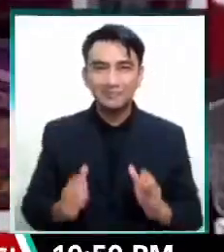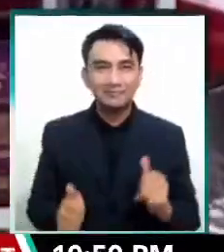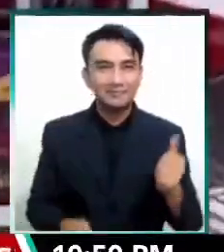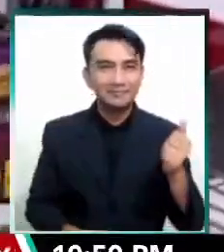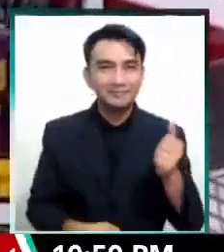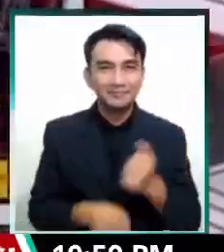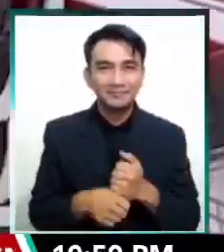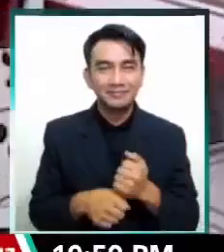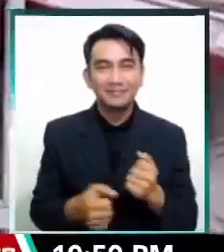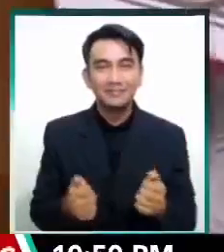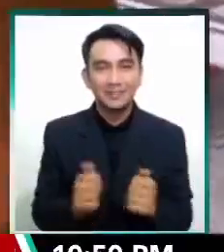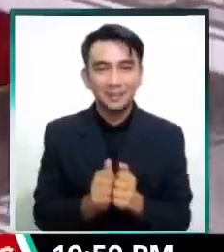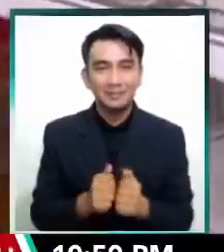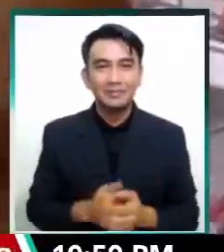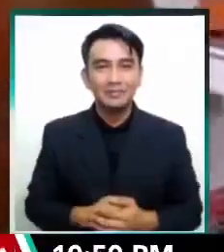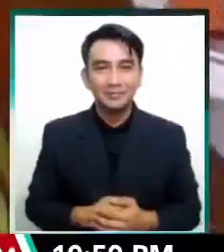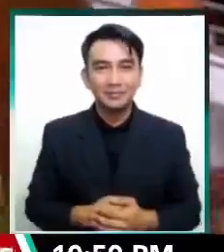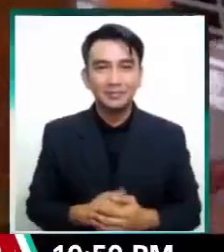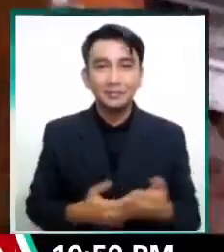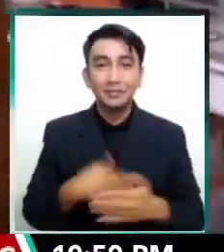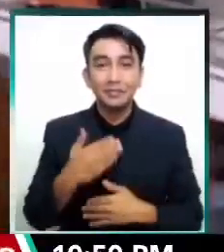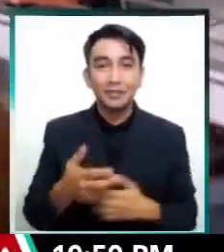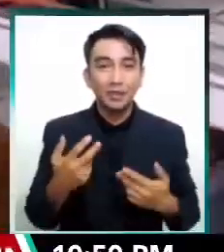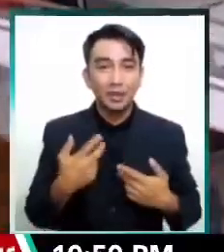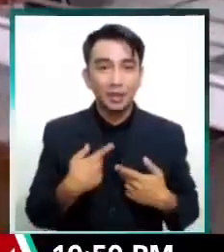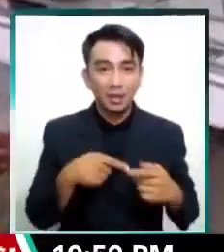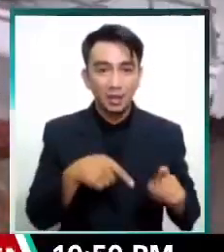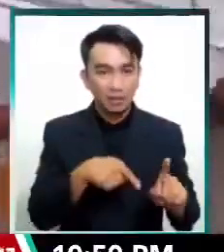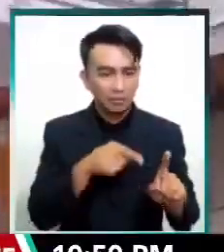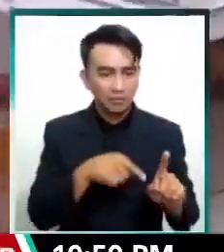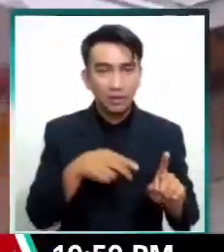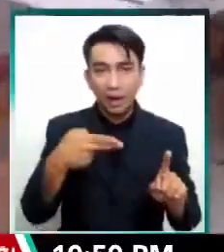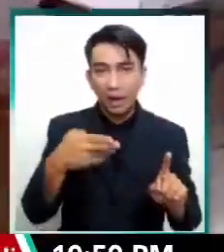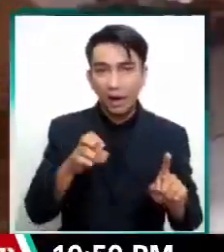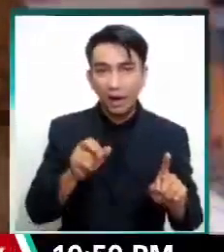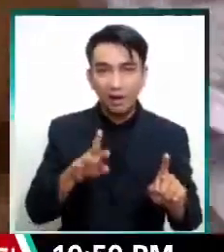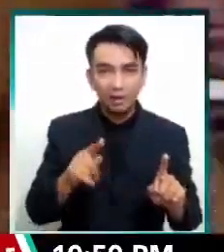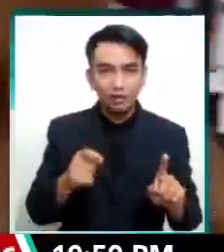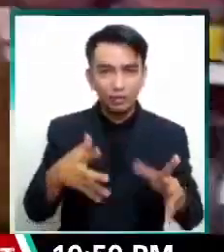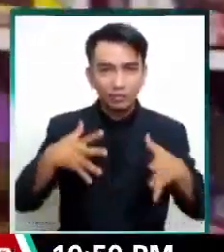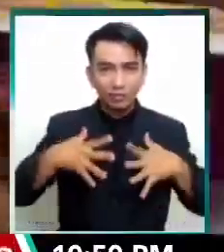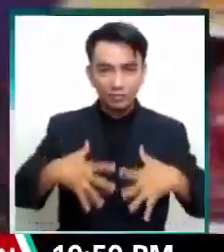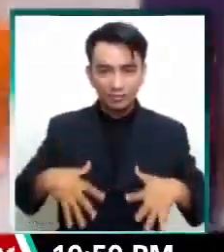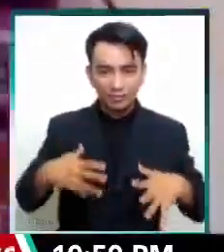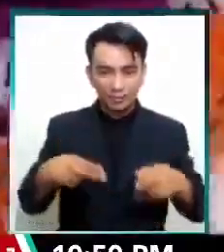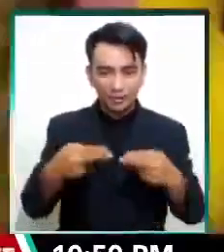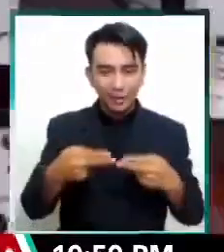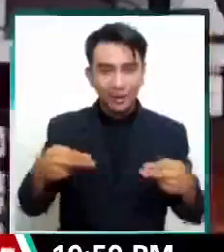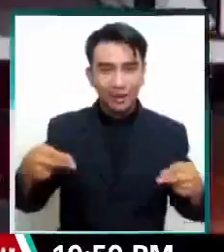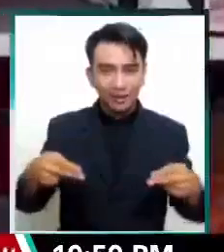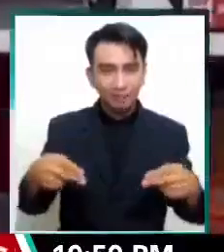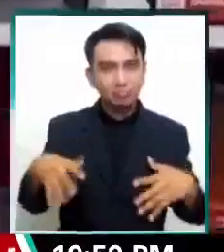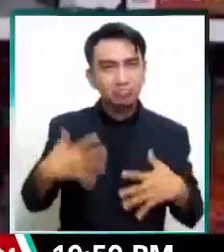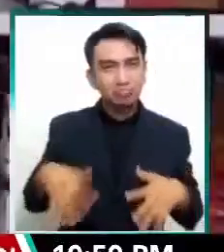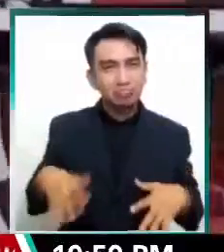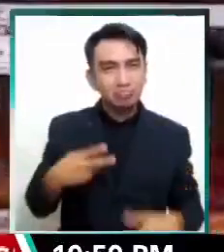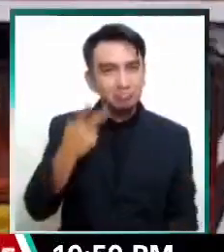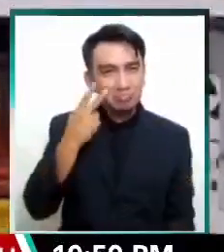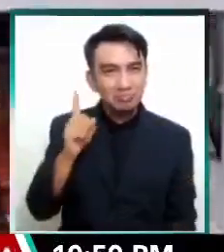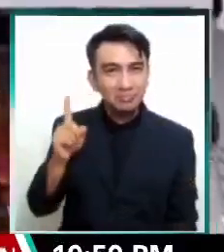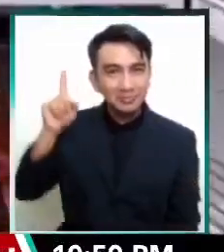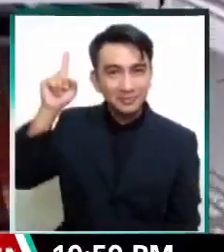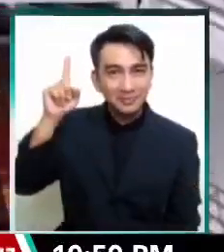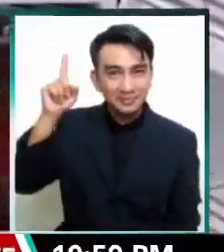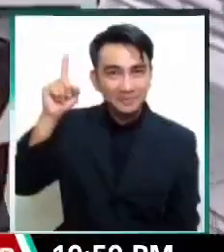Imbes na sa runway, sa grocery rumapa si Heart Evangelista in her hot dog costume.